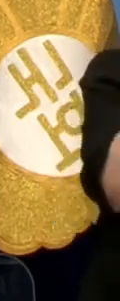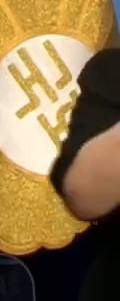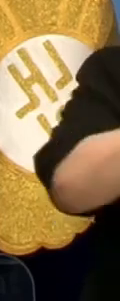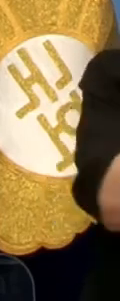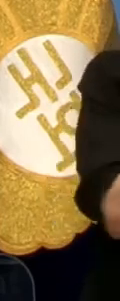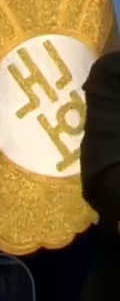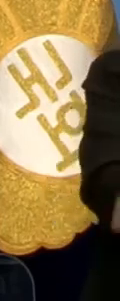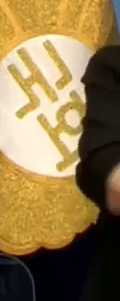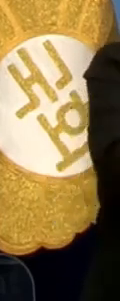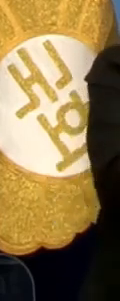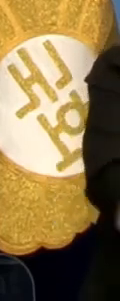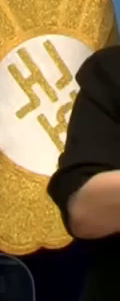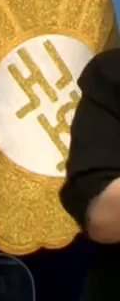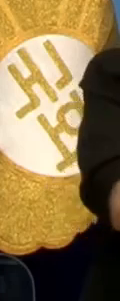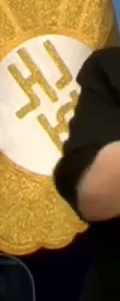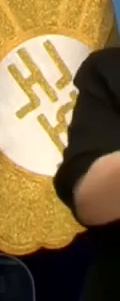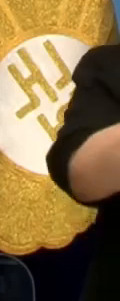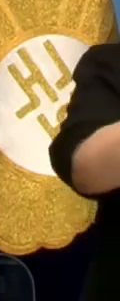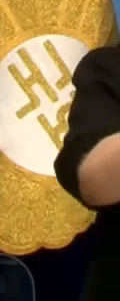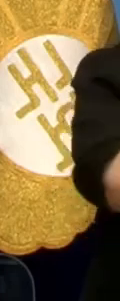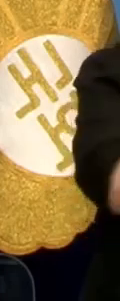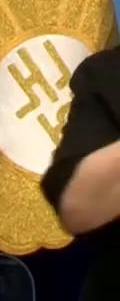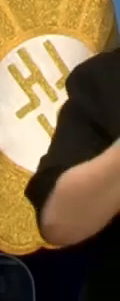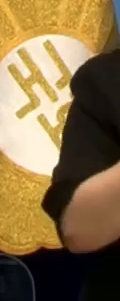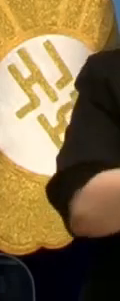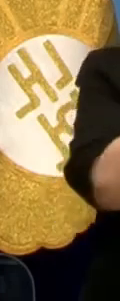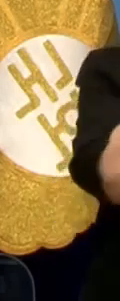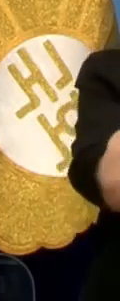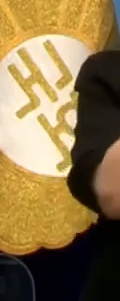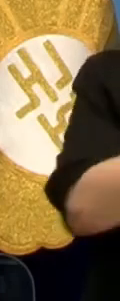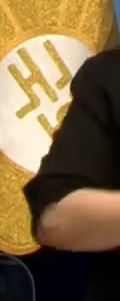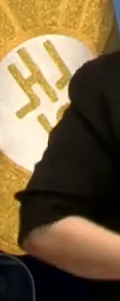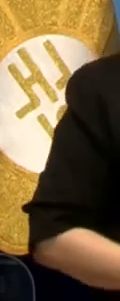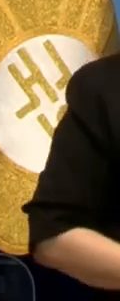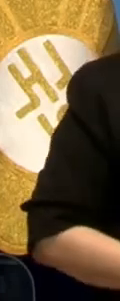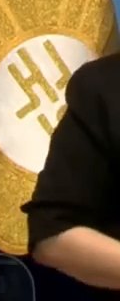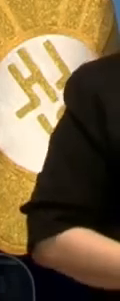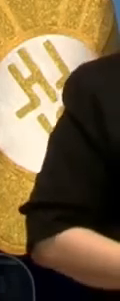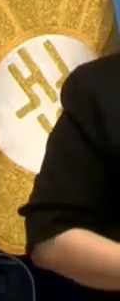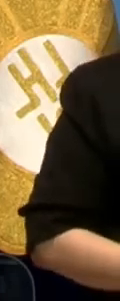등에 더 많은 시간을 투여할 수 있게 될 것입니다.